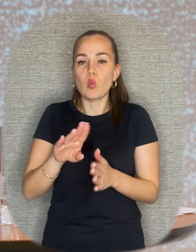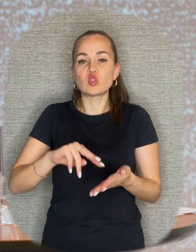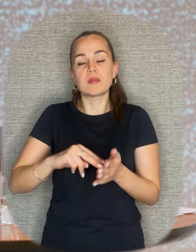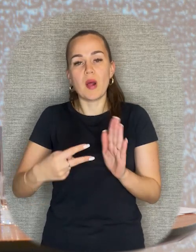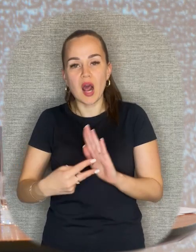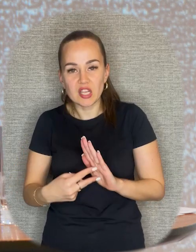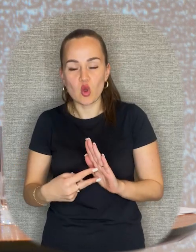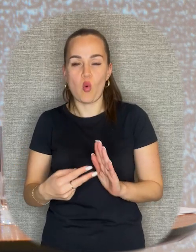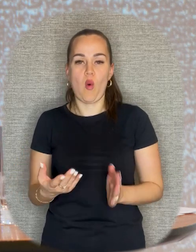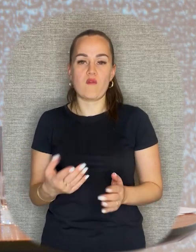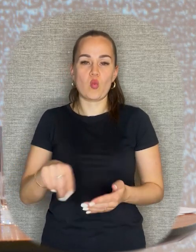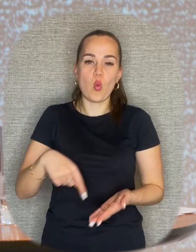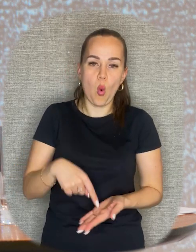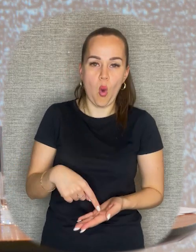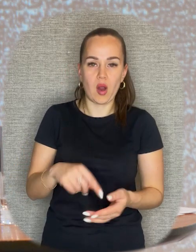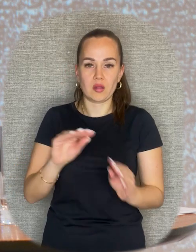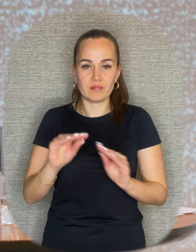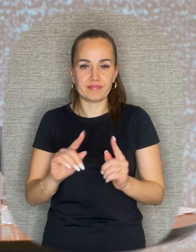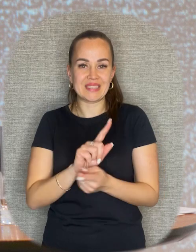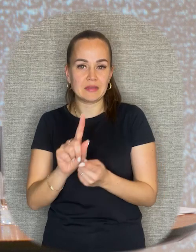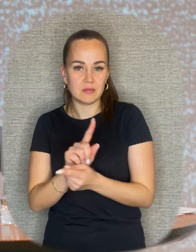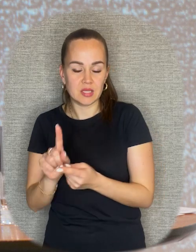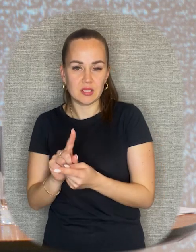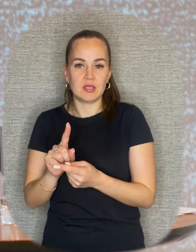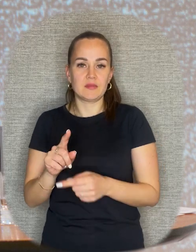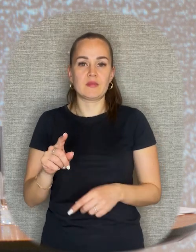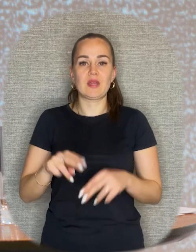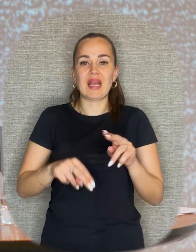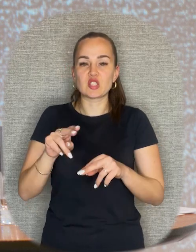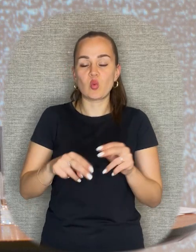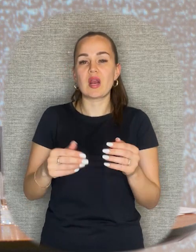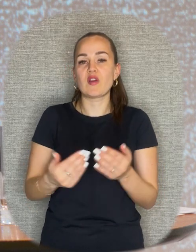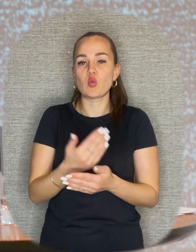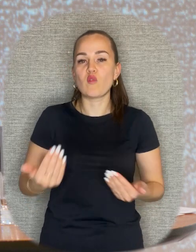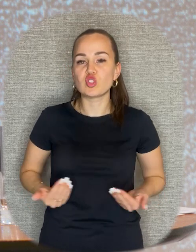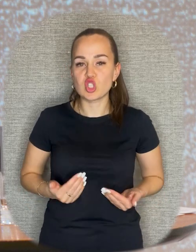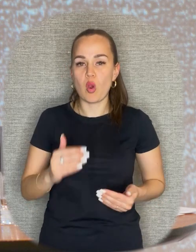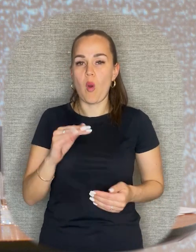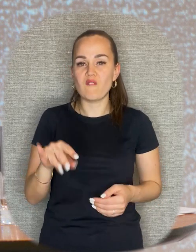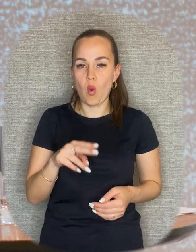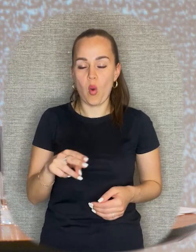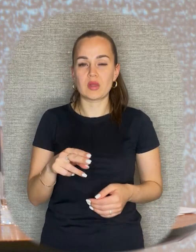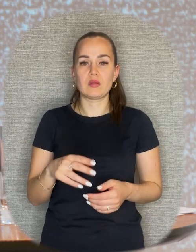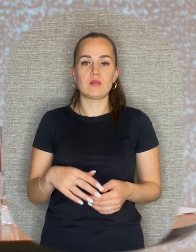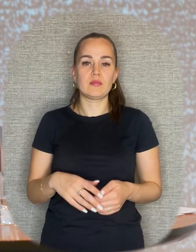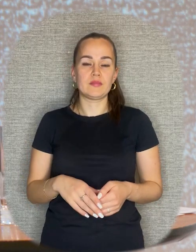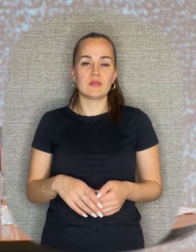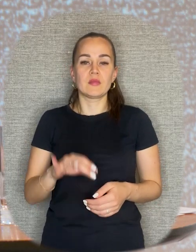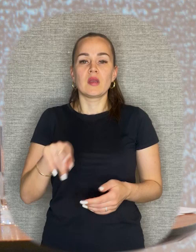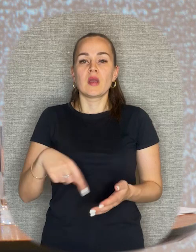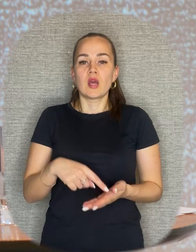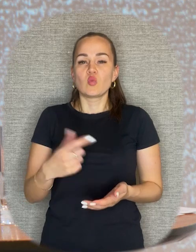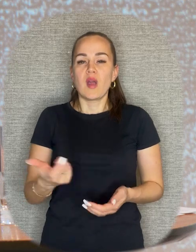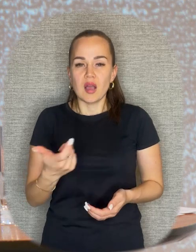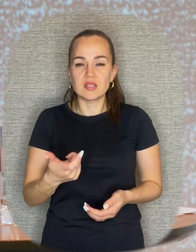существовала до войны а использовать сложившуюся ситуацию для того чтобы улучшить планировочную структуру города